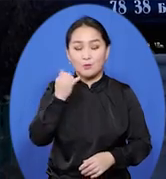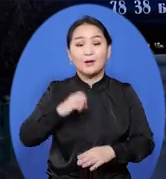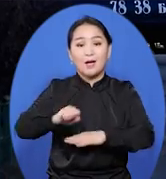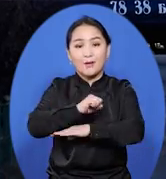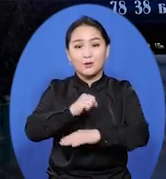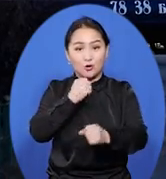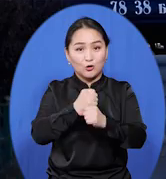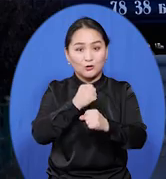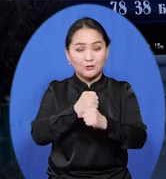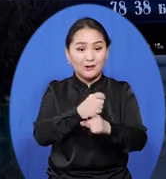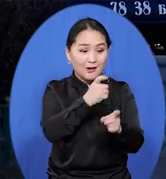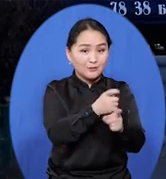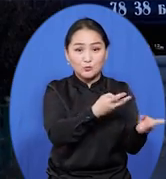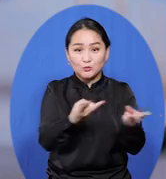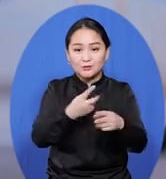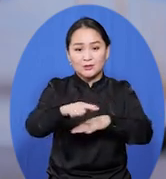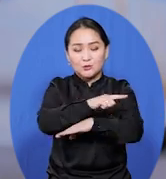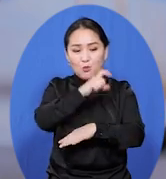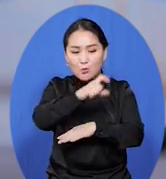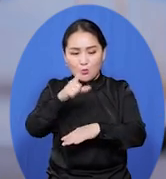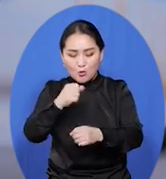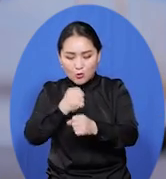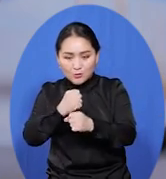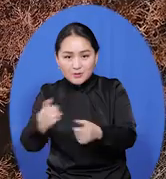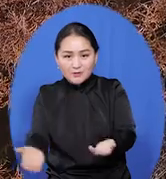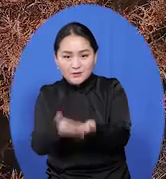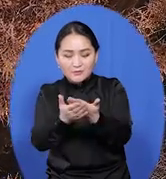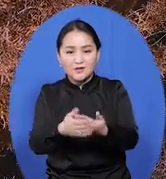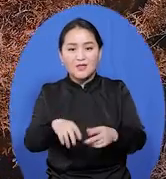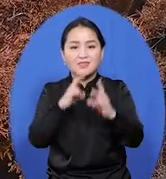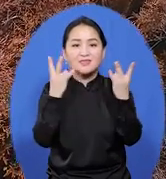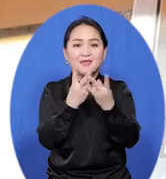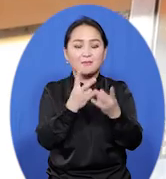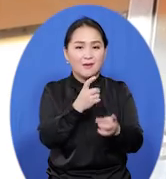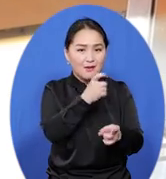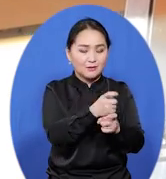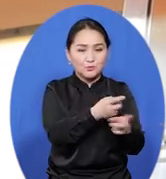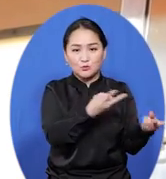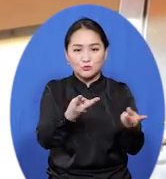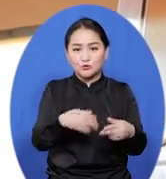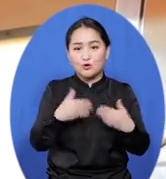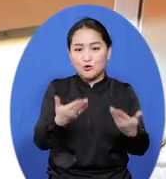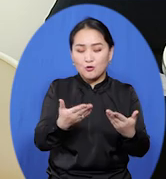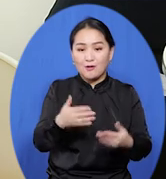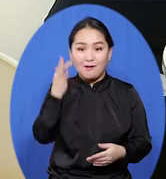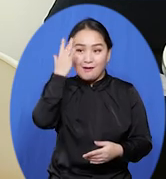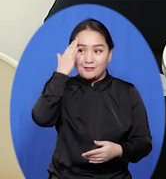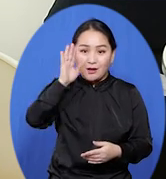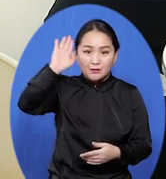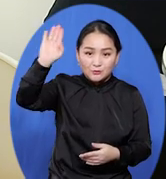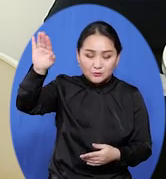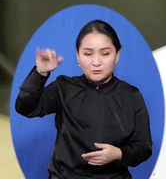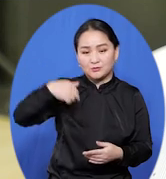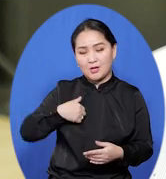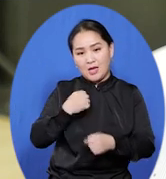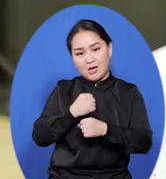Булган аймгийн хөдөлмөр халамжийн үйлчилгээний газар нь хүн амын хөдөлмөр эрхлэлтийг дэмжих, нийгмийн халамжийн үйлчилгээ үзүүлэх, ажиллах хүч гадаадад гаргах, хууль